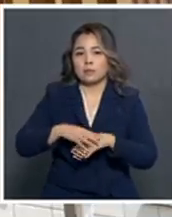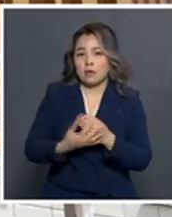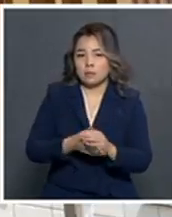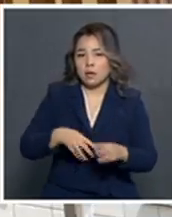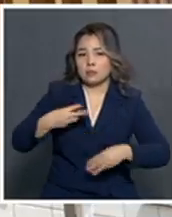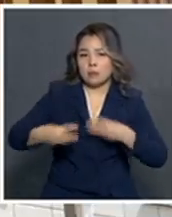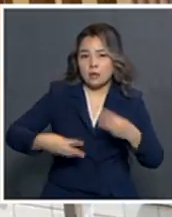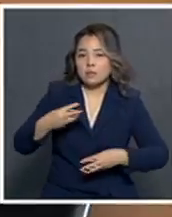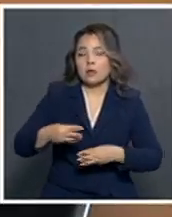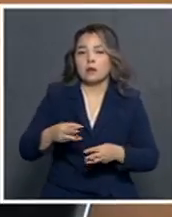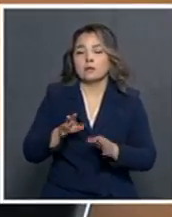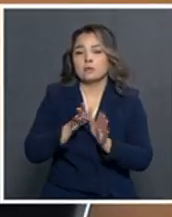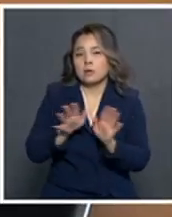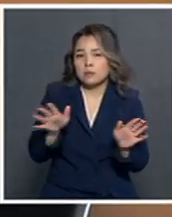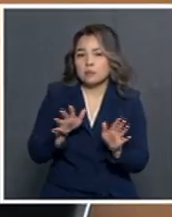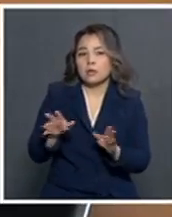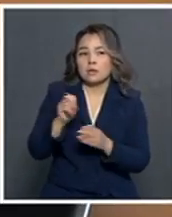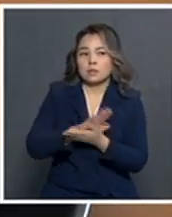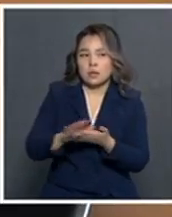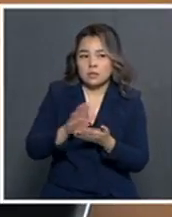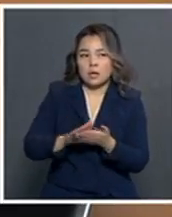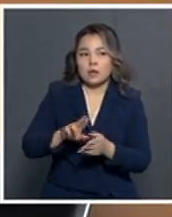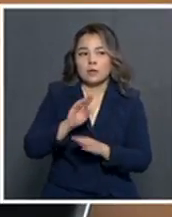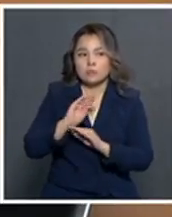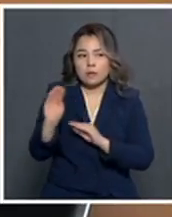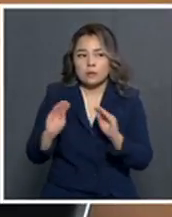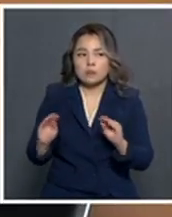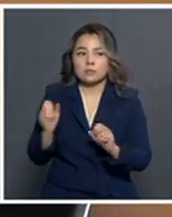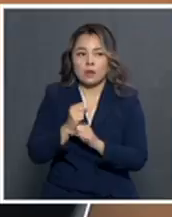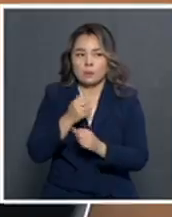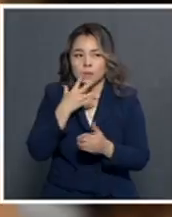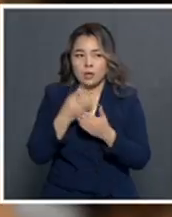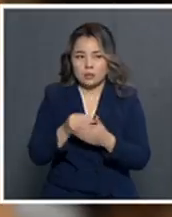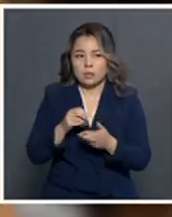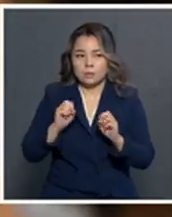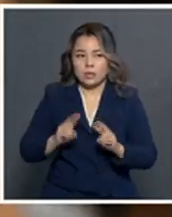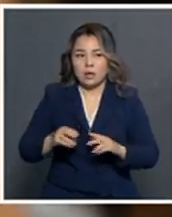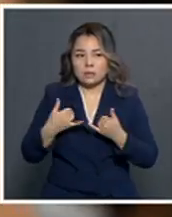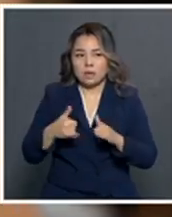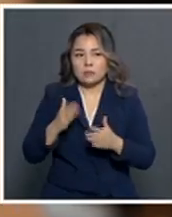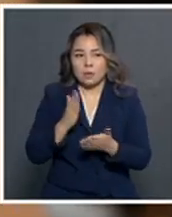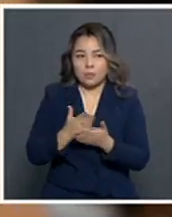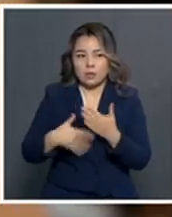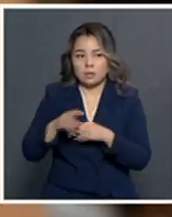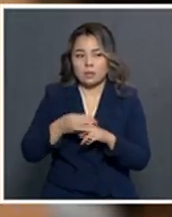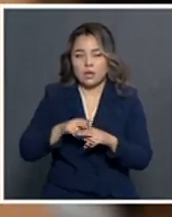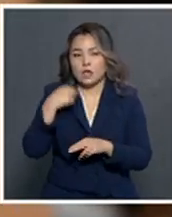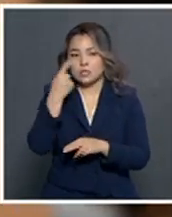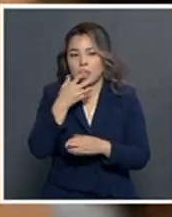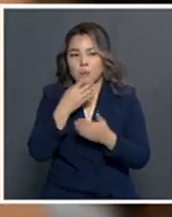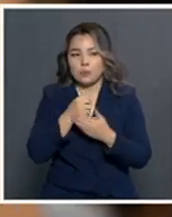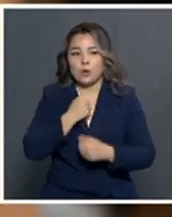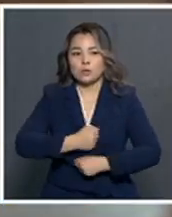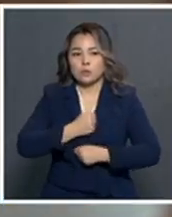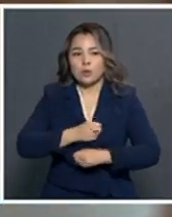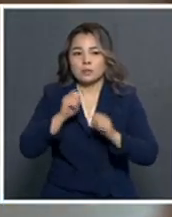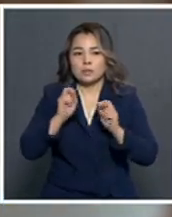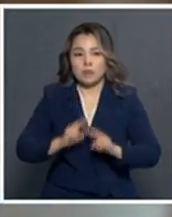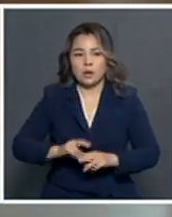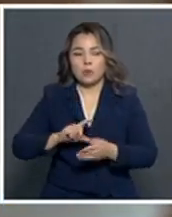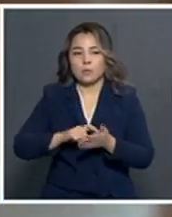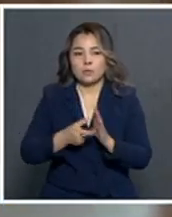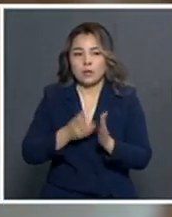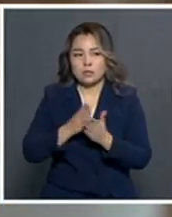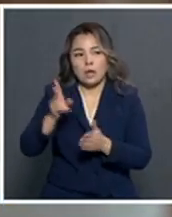тепловизор, кварц құралдарымен жабдықталып жатыр. Жатақханалардың өз асханасы бар. Әр секторға жеке жуыну бөлмелері мен